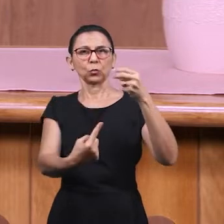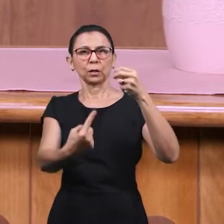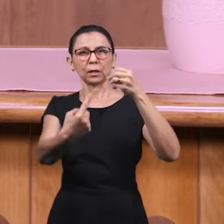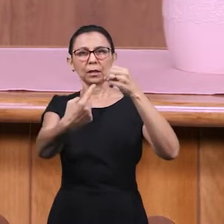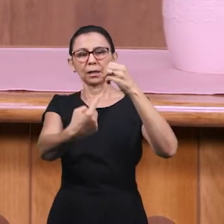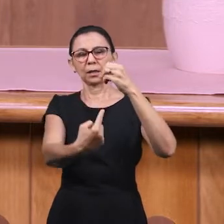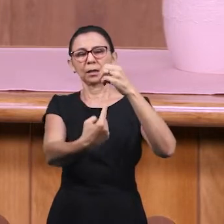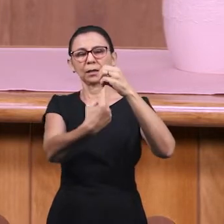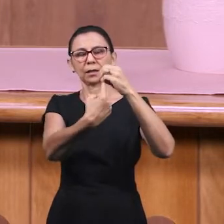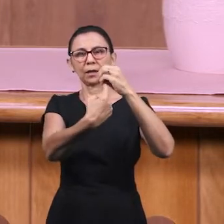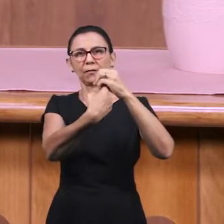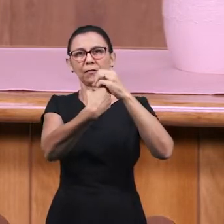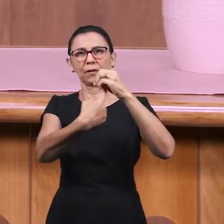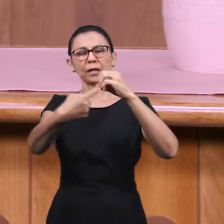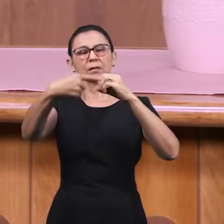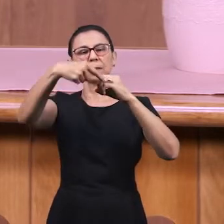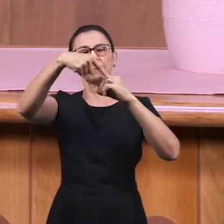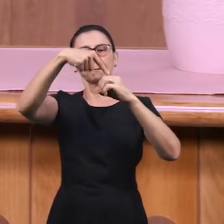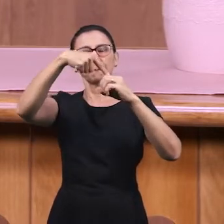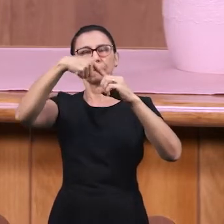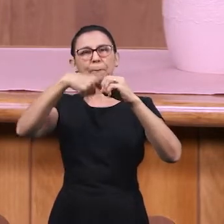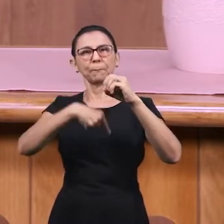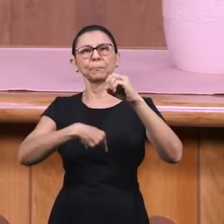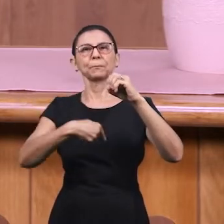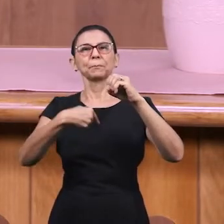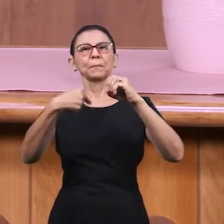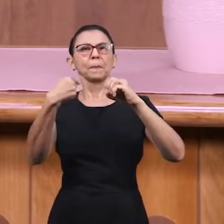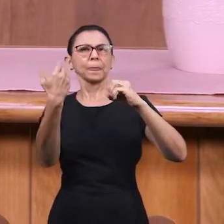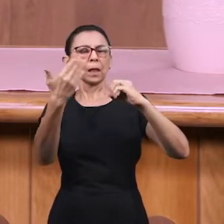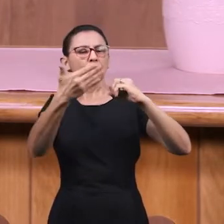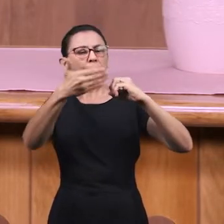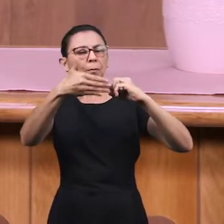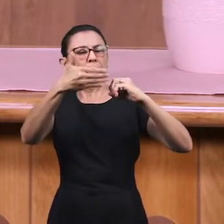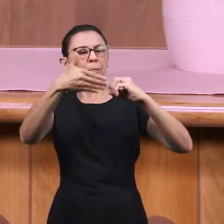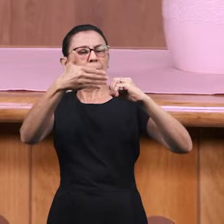проходит через все это и проецирует